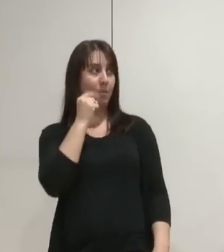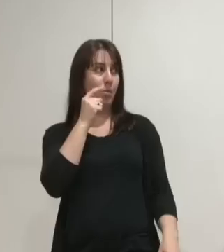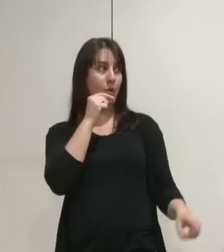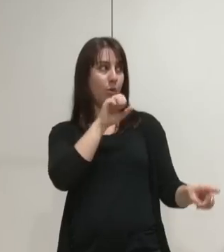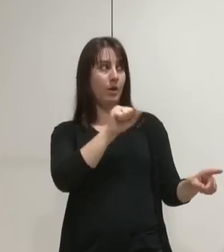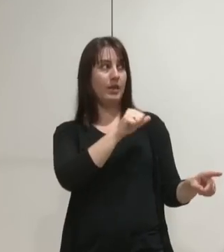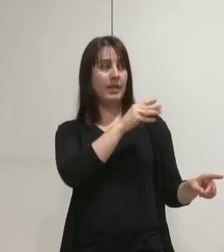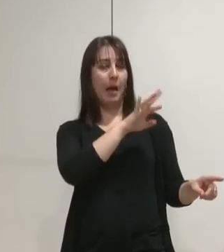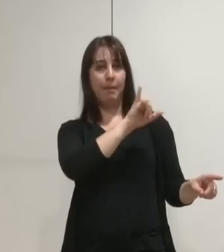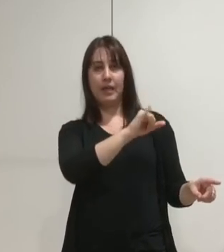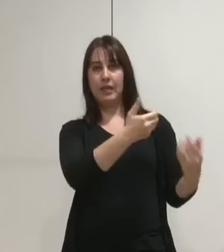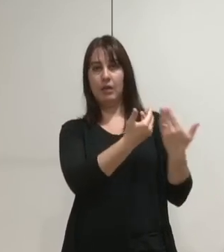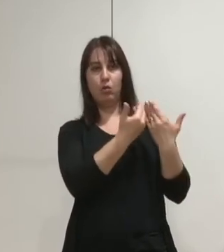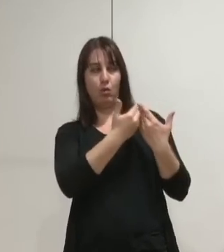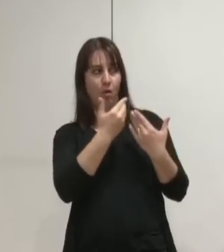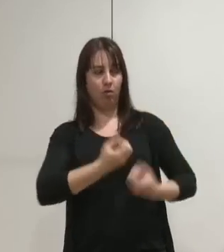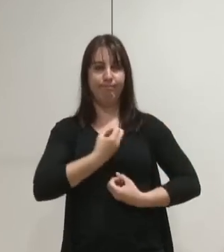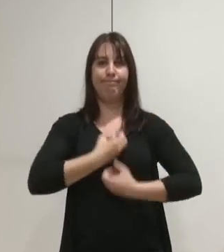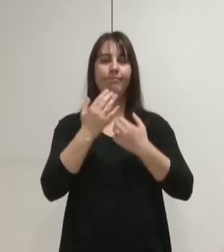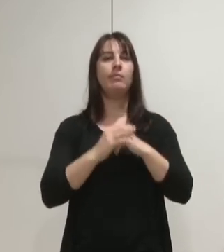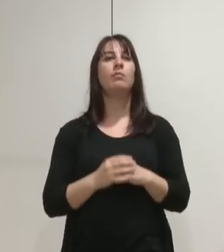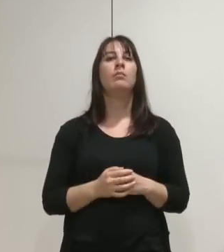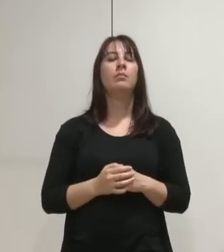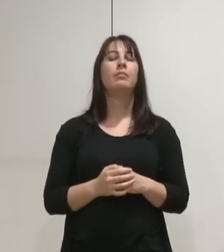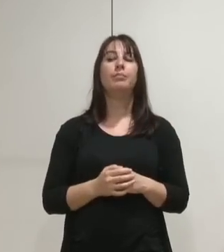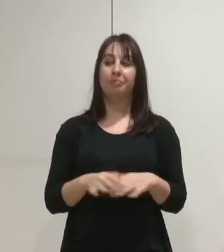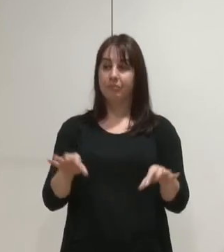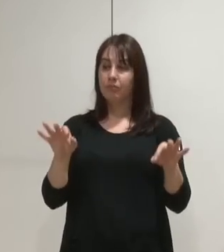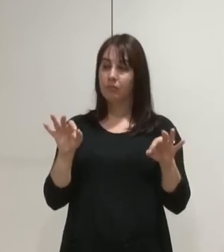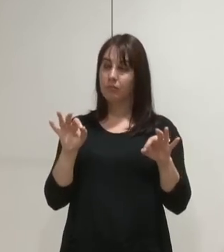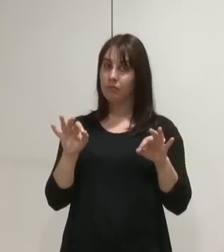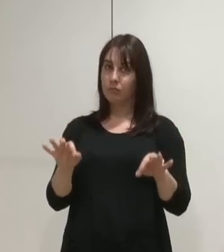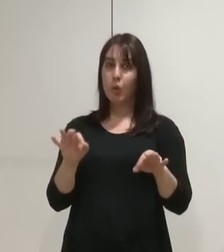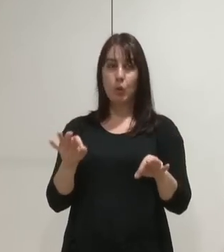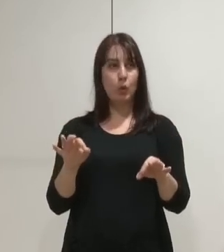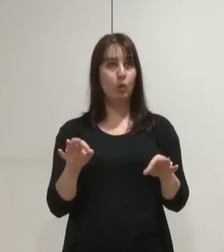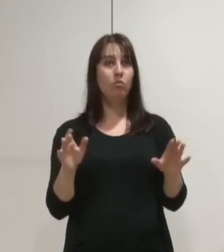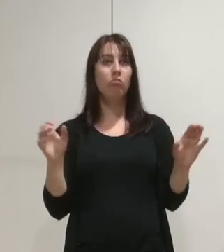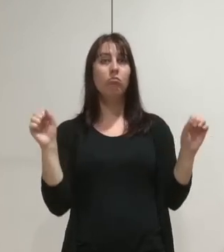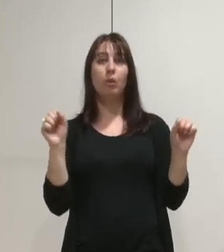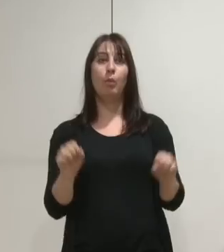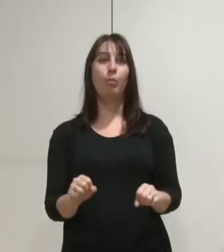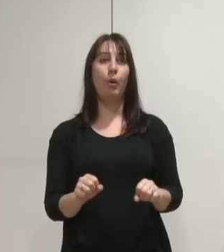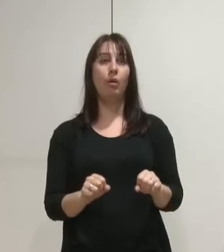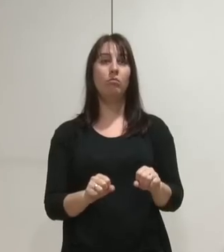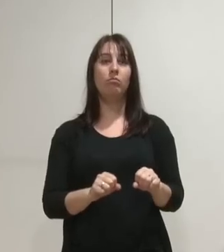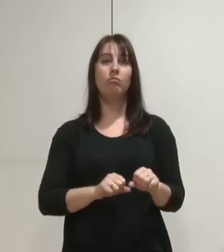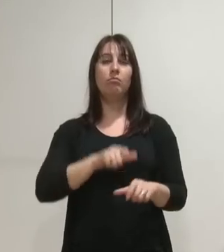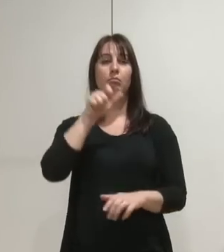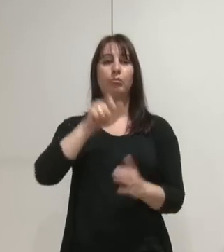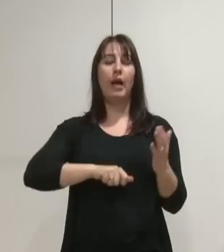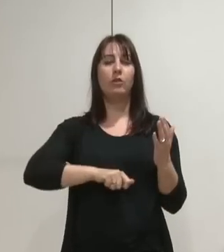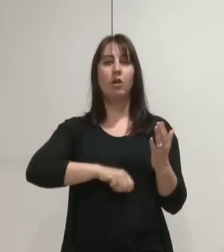demandé la parole je pouvais nous pouvions légitimement attendre une réponse du rapporteur par